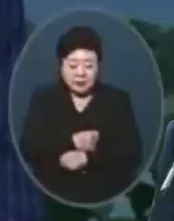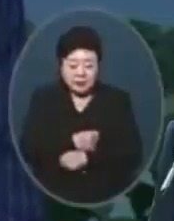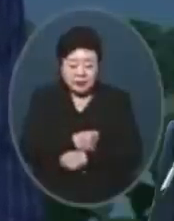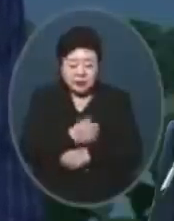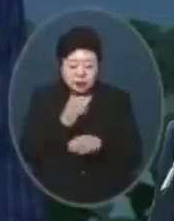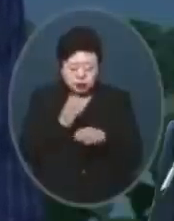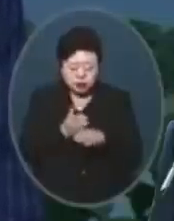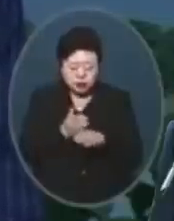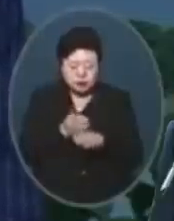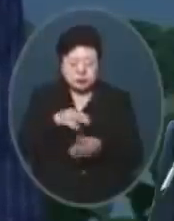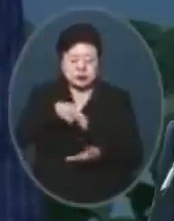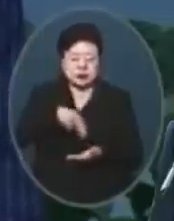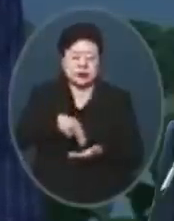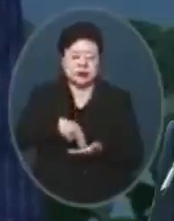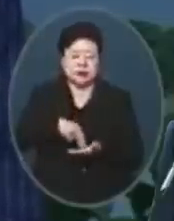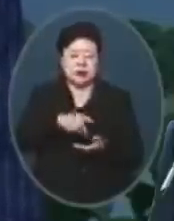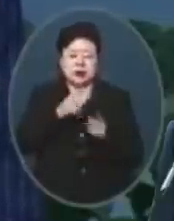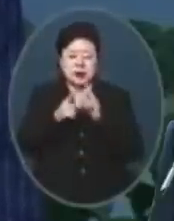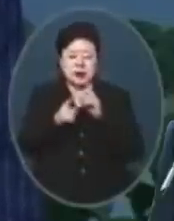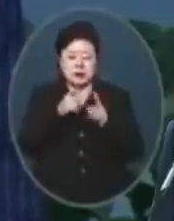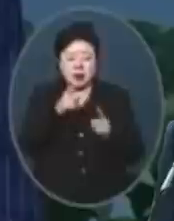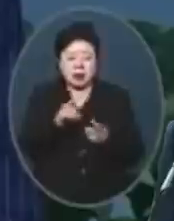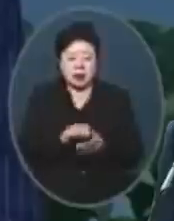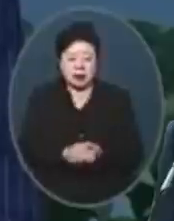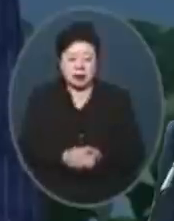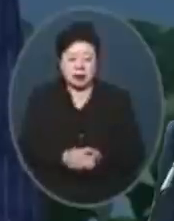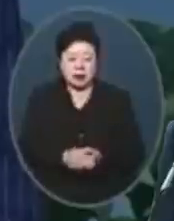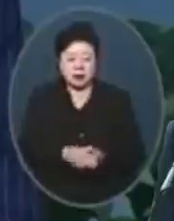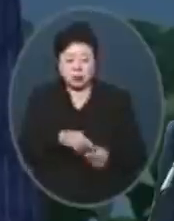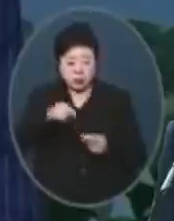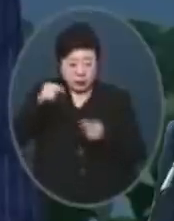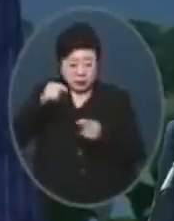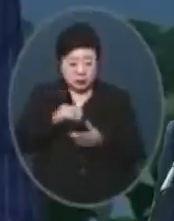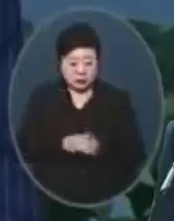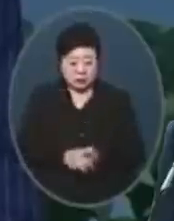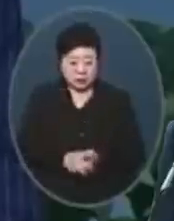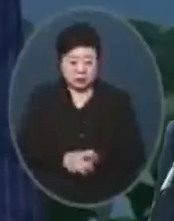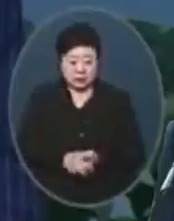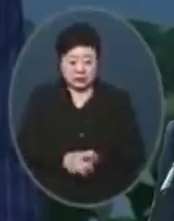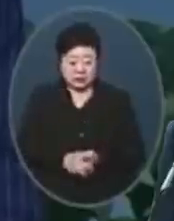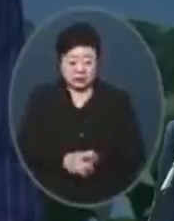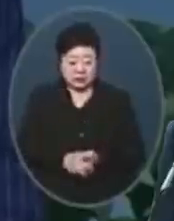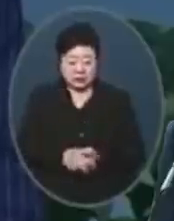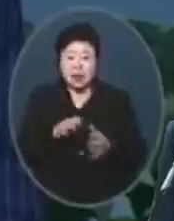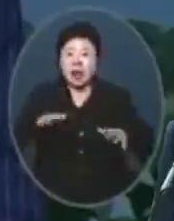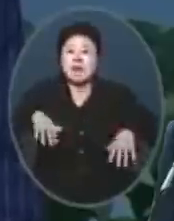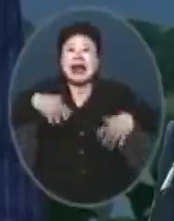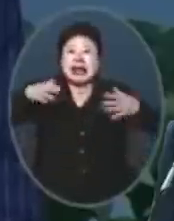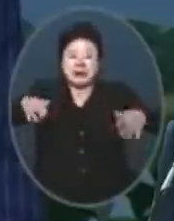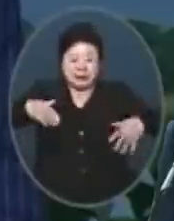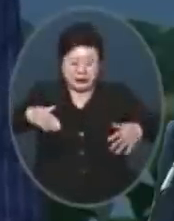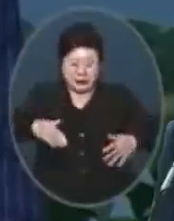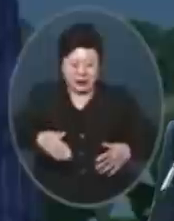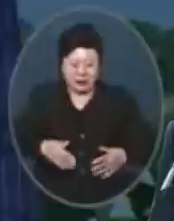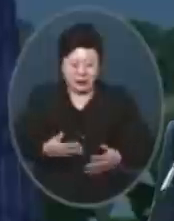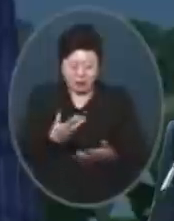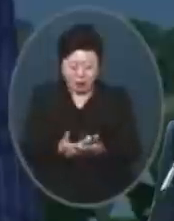중심을 잡고 말씀을 뽑아내는데 바람이 불어가지고서 내 원고가